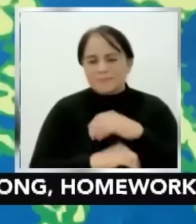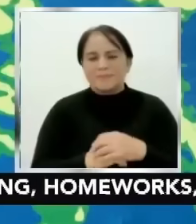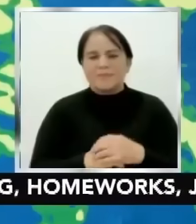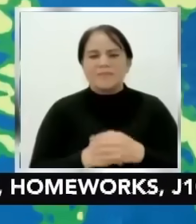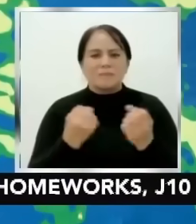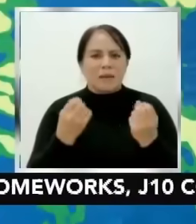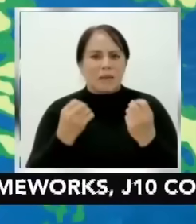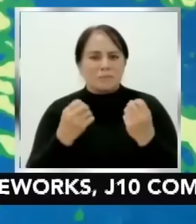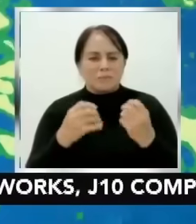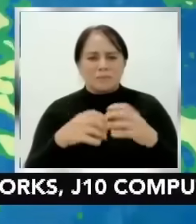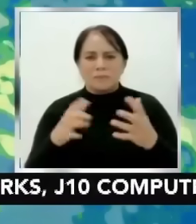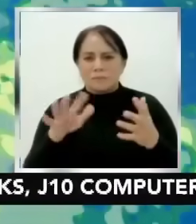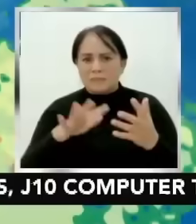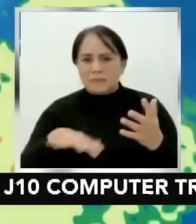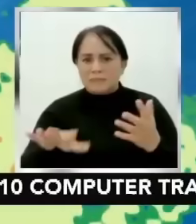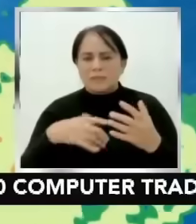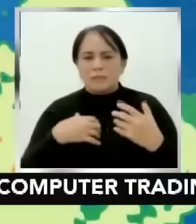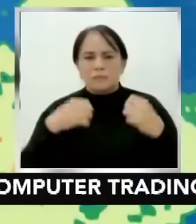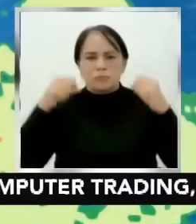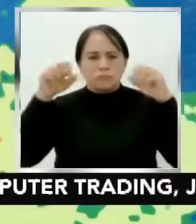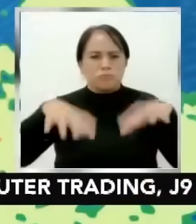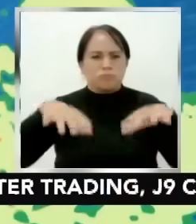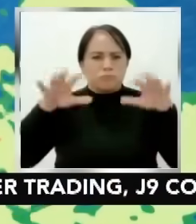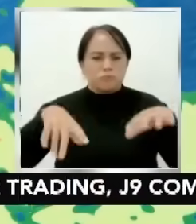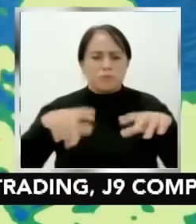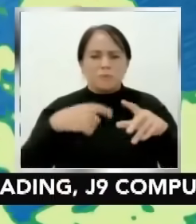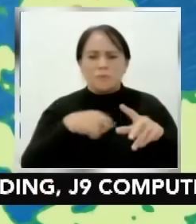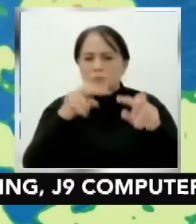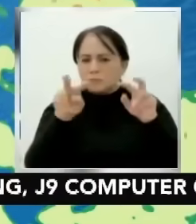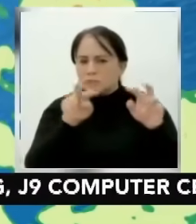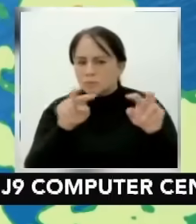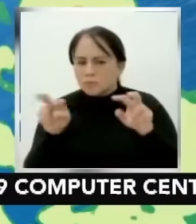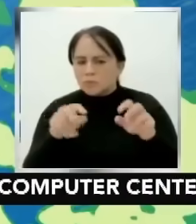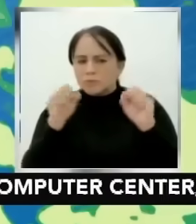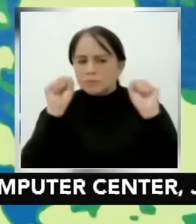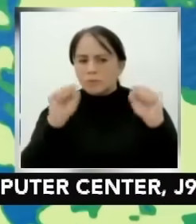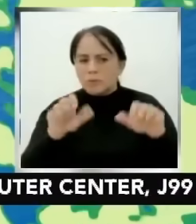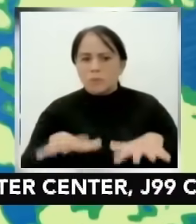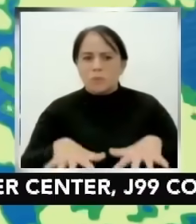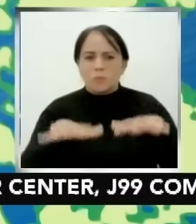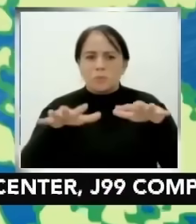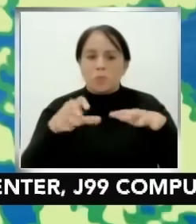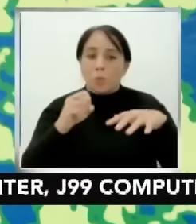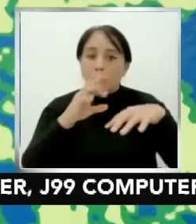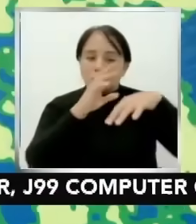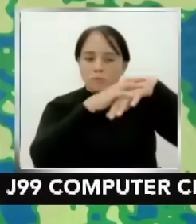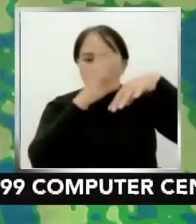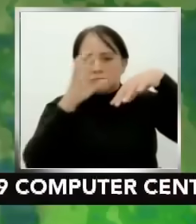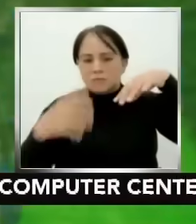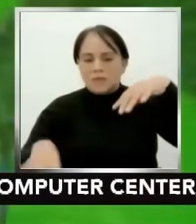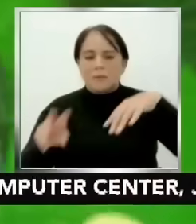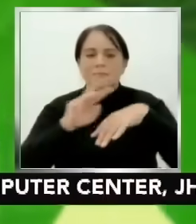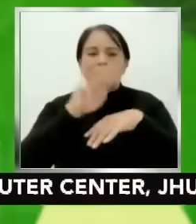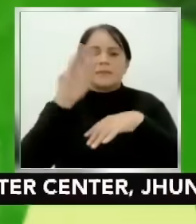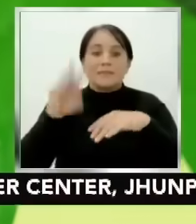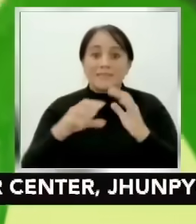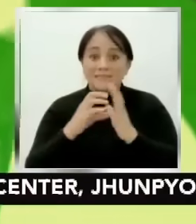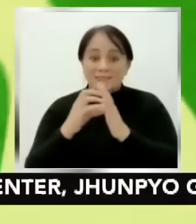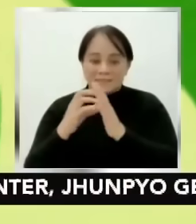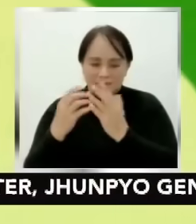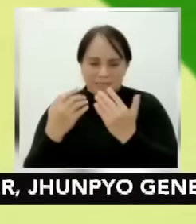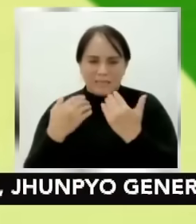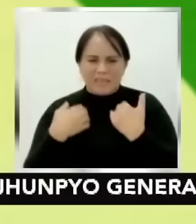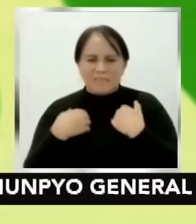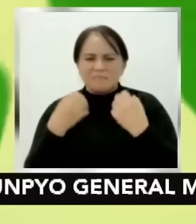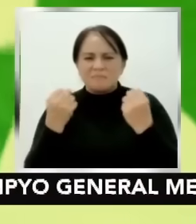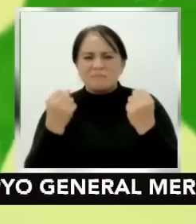ang makakaranas ng malalakas na ulan, kaya mag-monitor pa rin sa posibleng pagbaha o landslide. Sa Metro Manila naman, kung medyo dumadami na